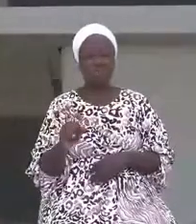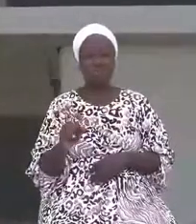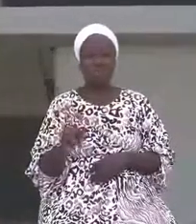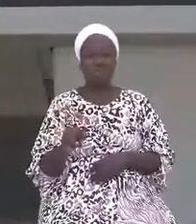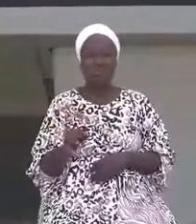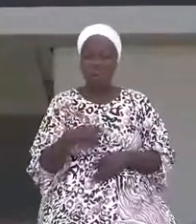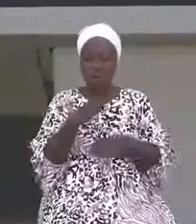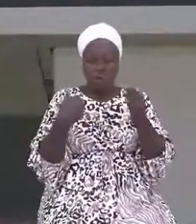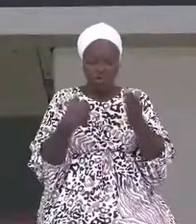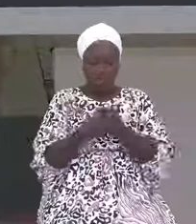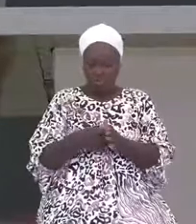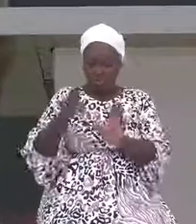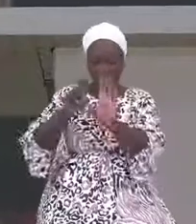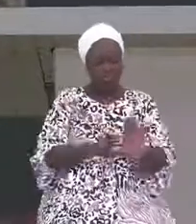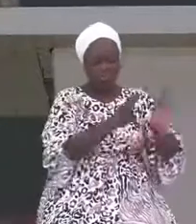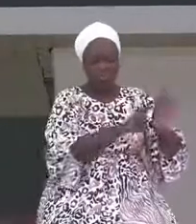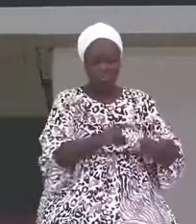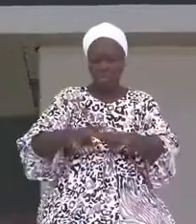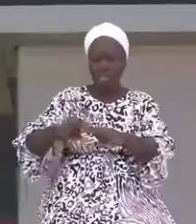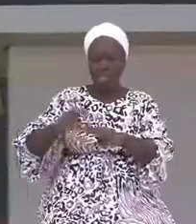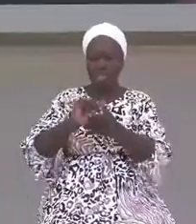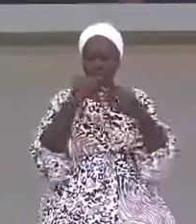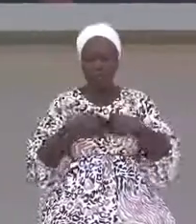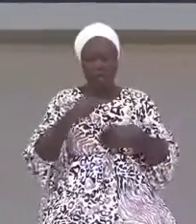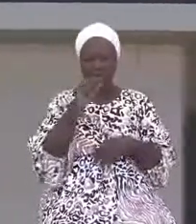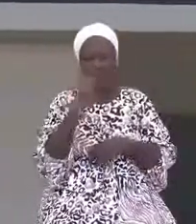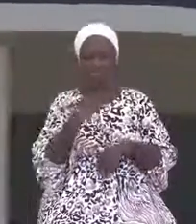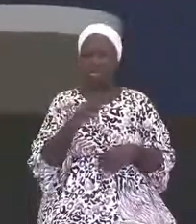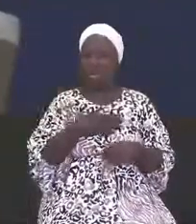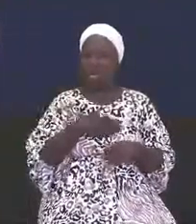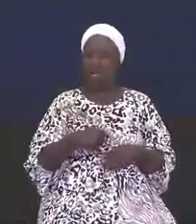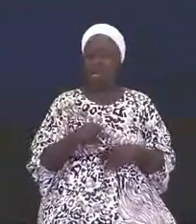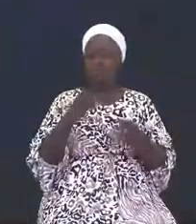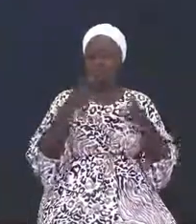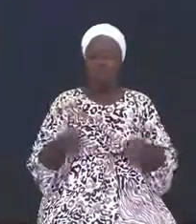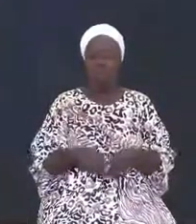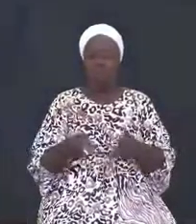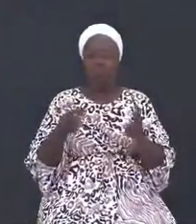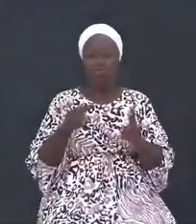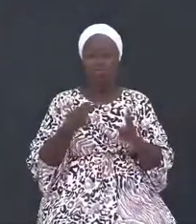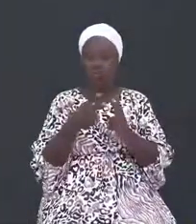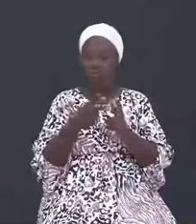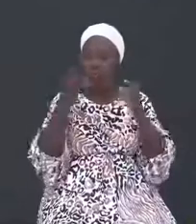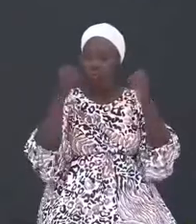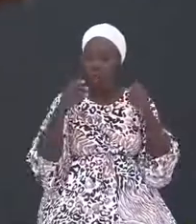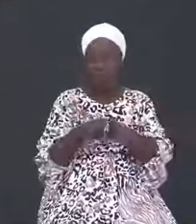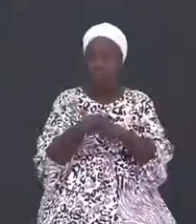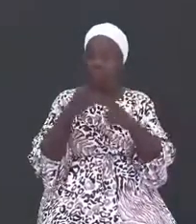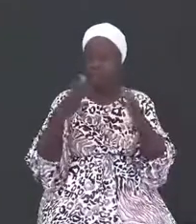fournis de meubles que tu n'utilises pas. Et tu as même plusieurs choses qui te rendent